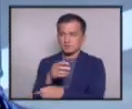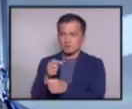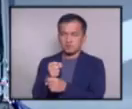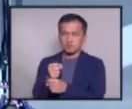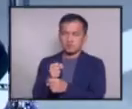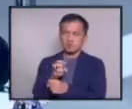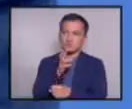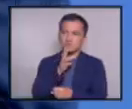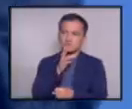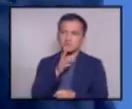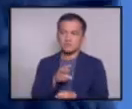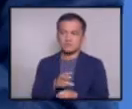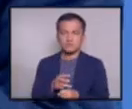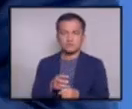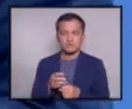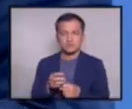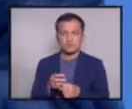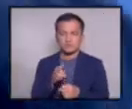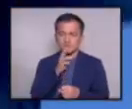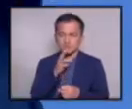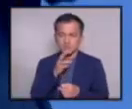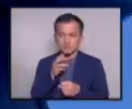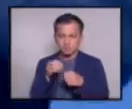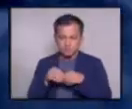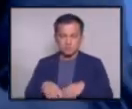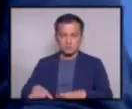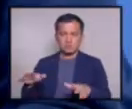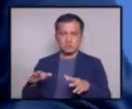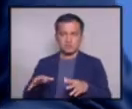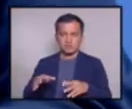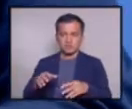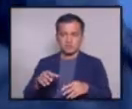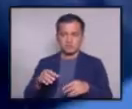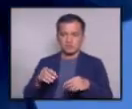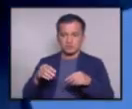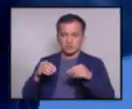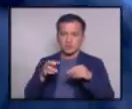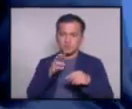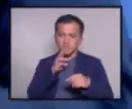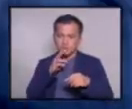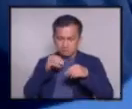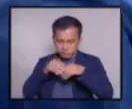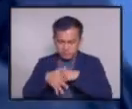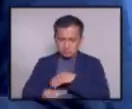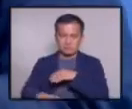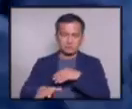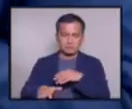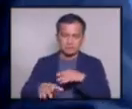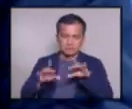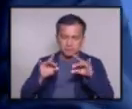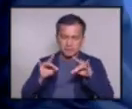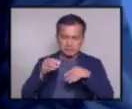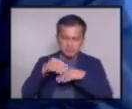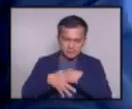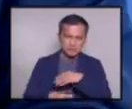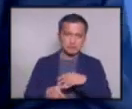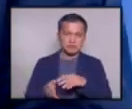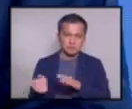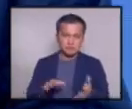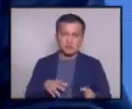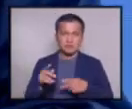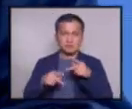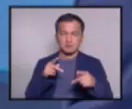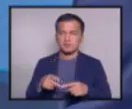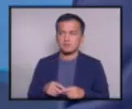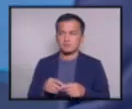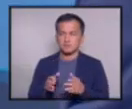water. Okay? So mawawala yung tubig. Tapos may soil erosion. May mudslide, may landslide. Namamatay ang mga tao doon. Pero